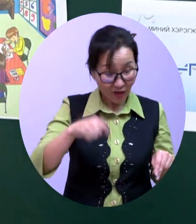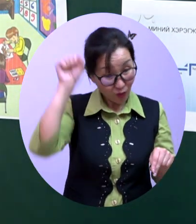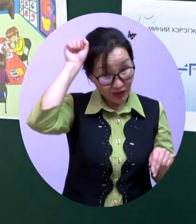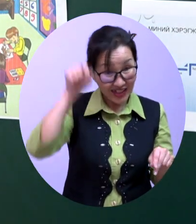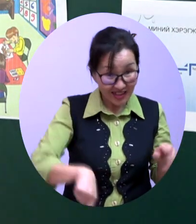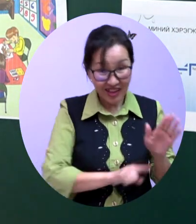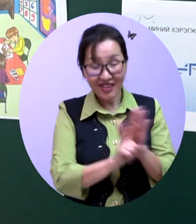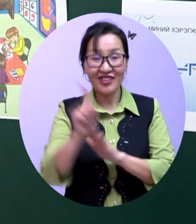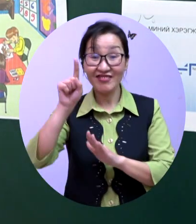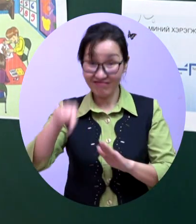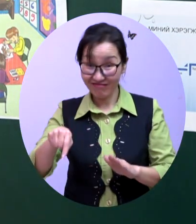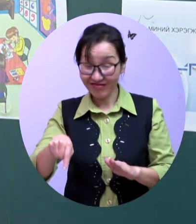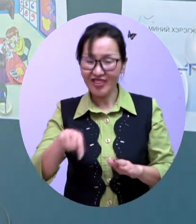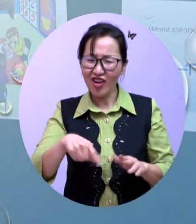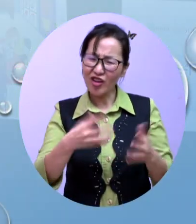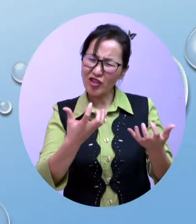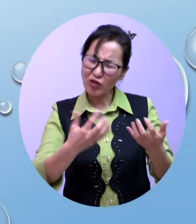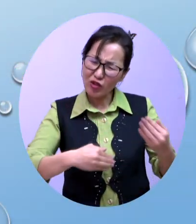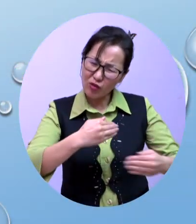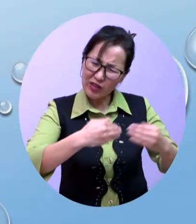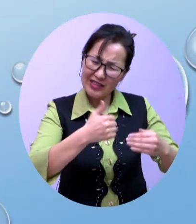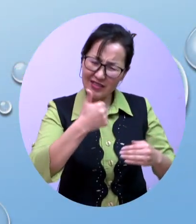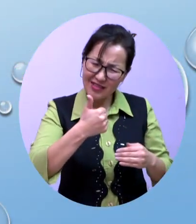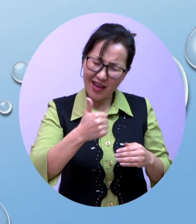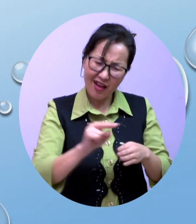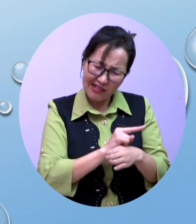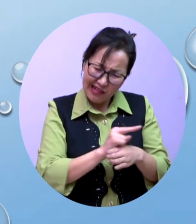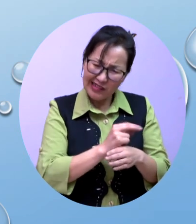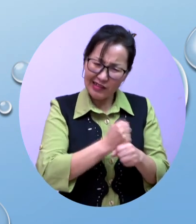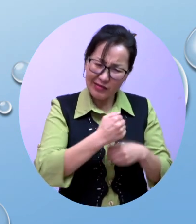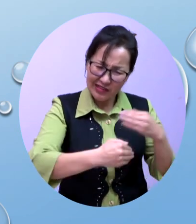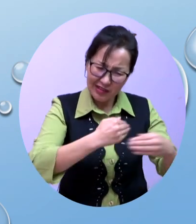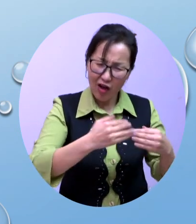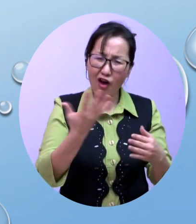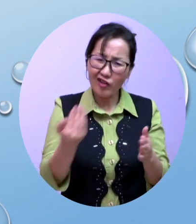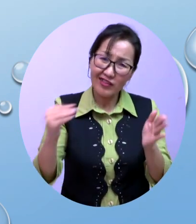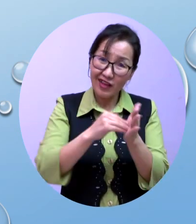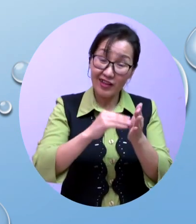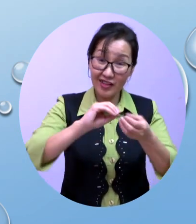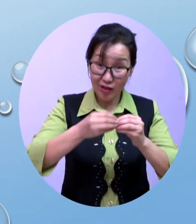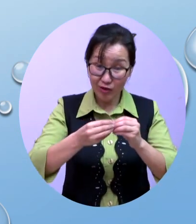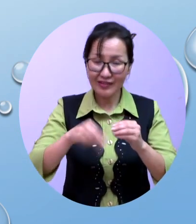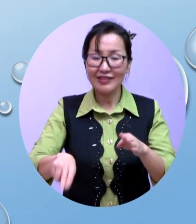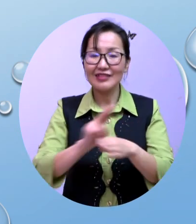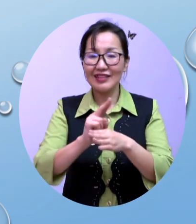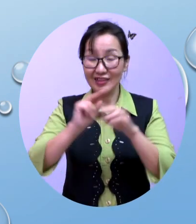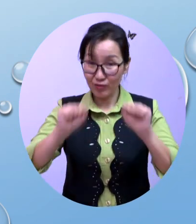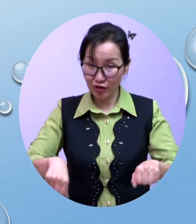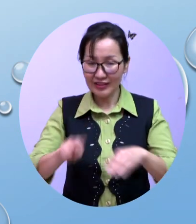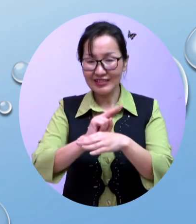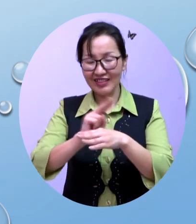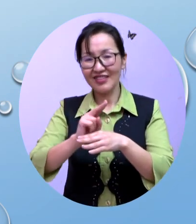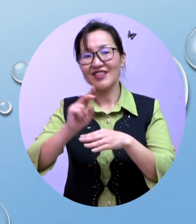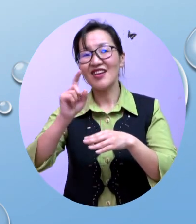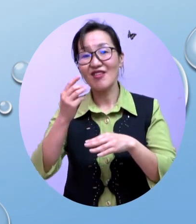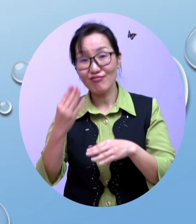сайн үйлийг олон дахин хэвшүүлээд дадал болох юм бол үйл нь дадал болж, дадал нь хэвшил, хэвшил